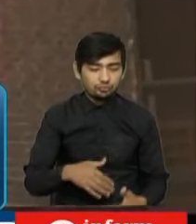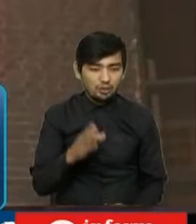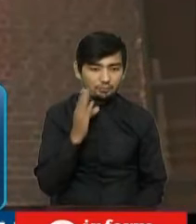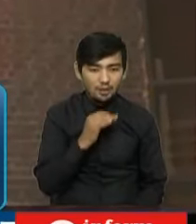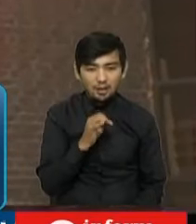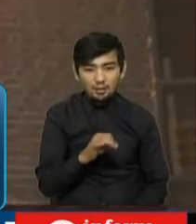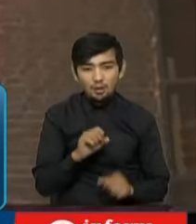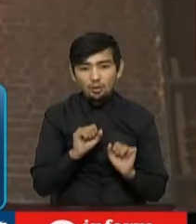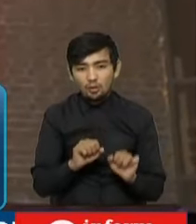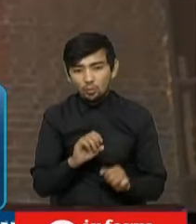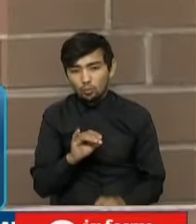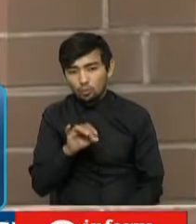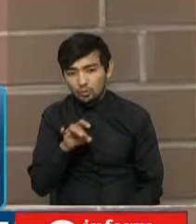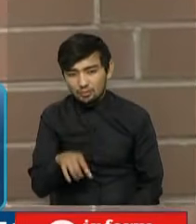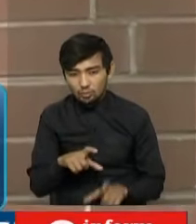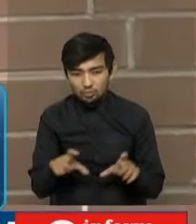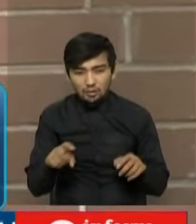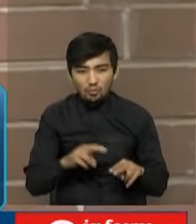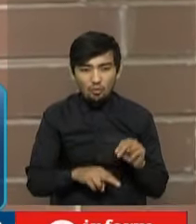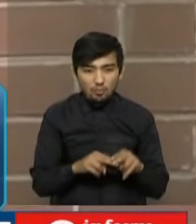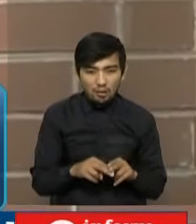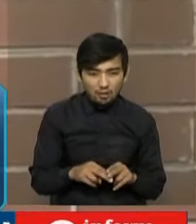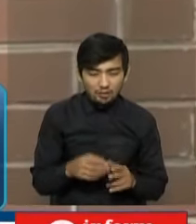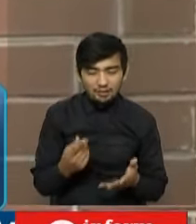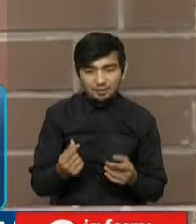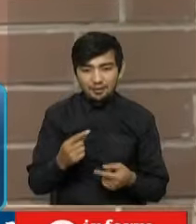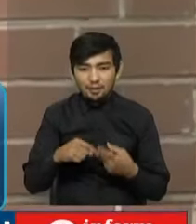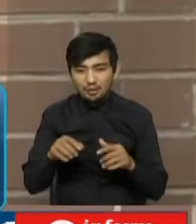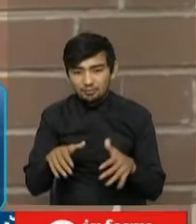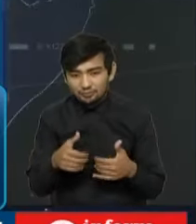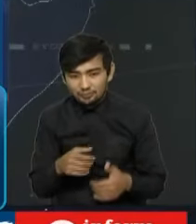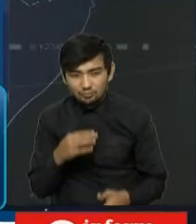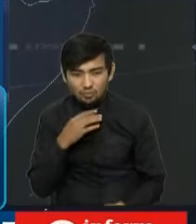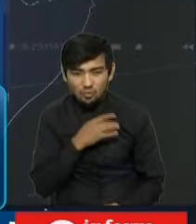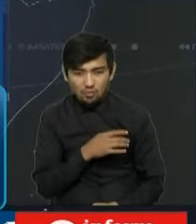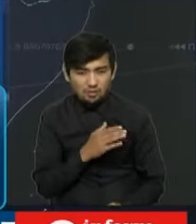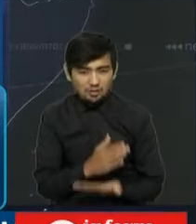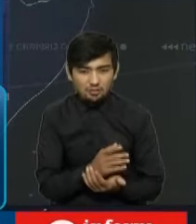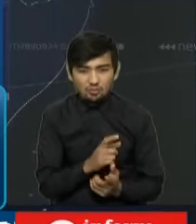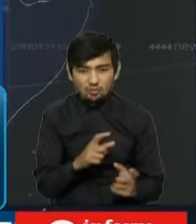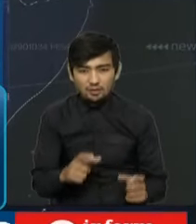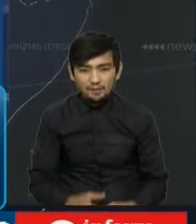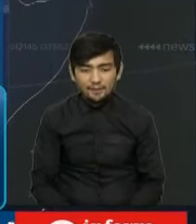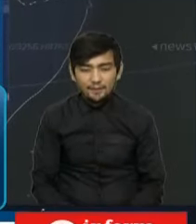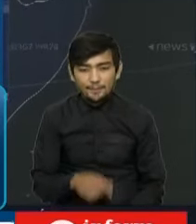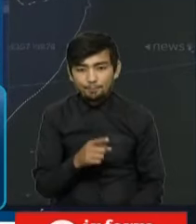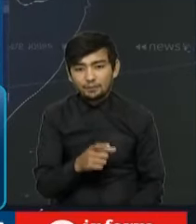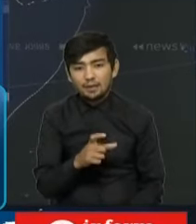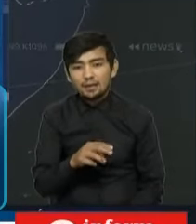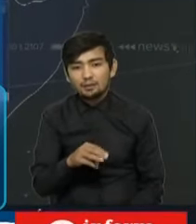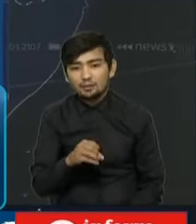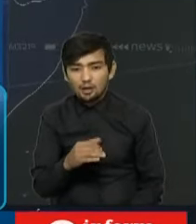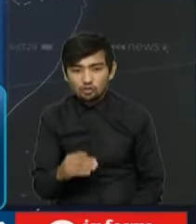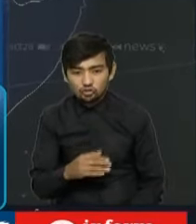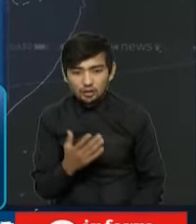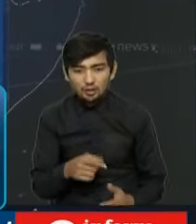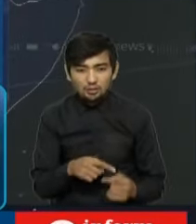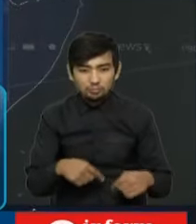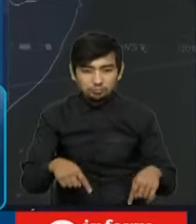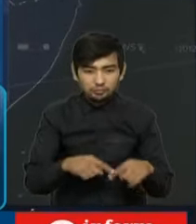оснований требовать неустойку застройщика или возврат денег довольно много. Этаж обычно, это у нас площадь, это у